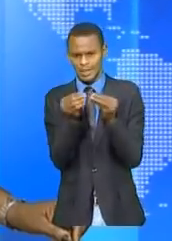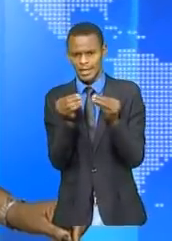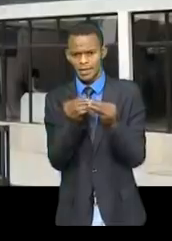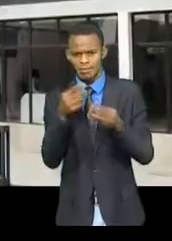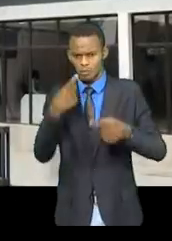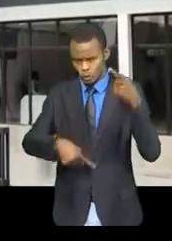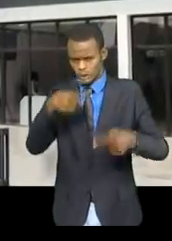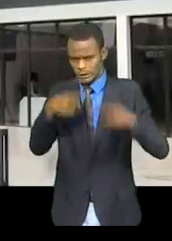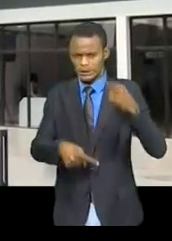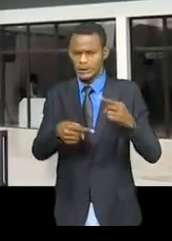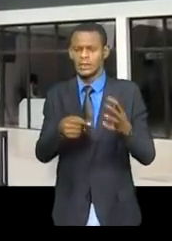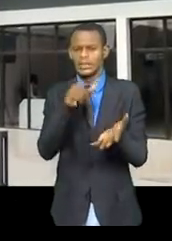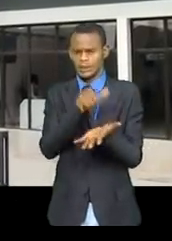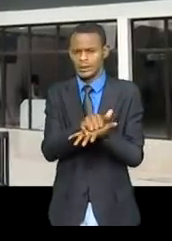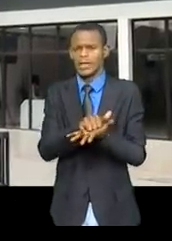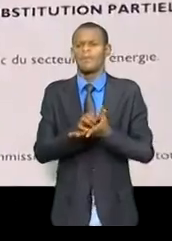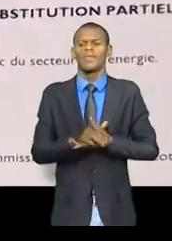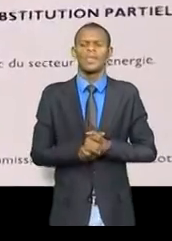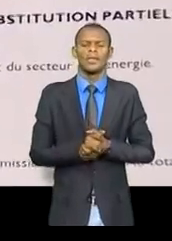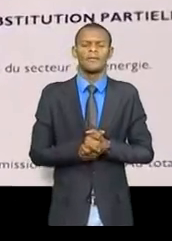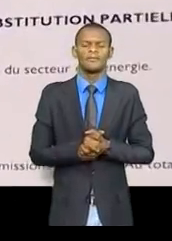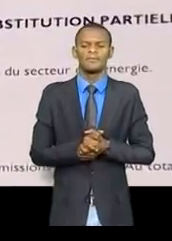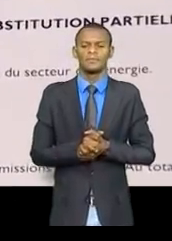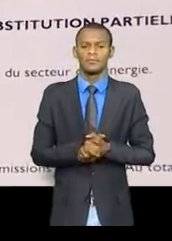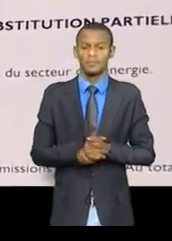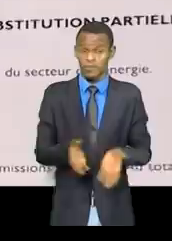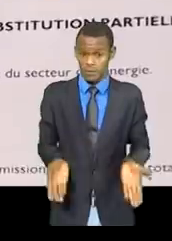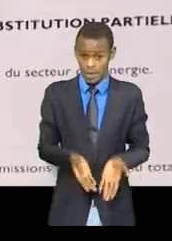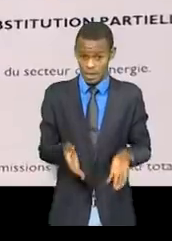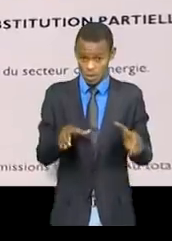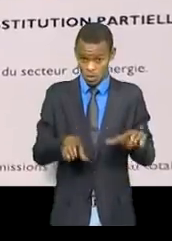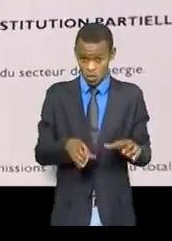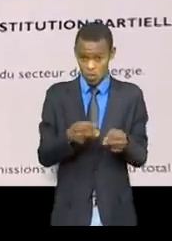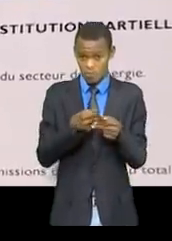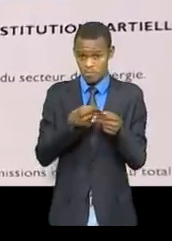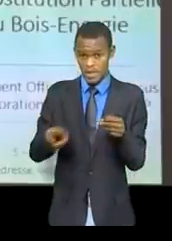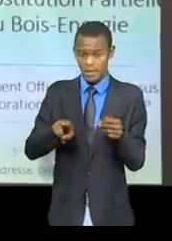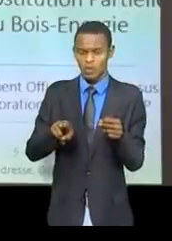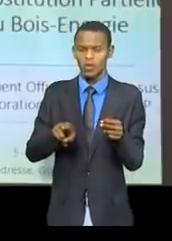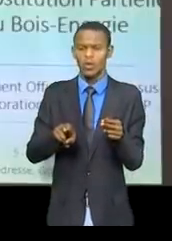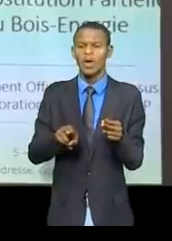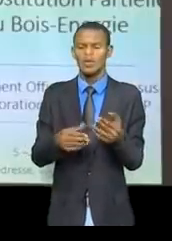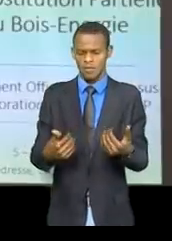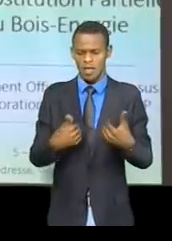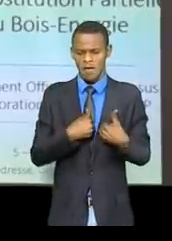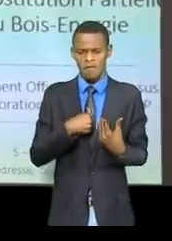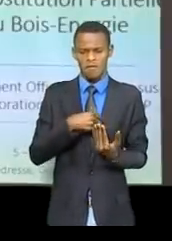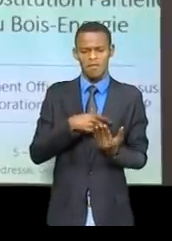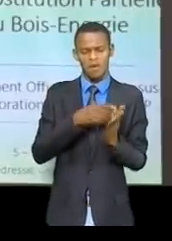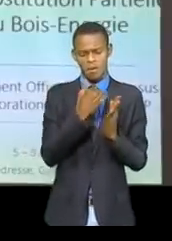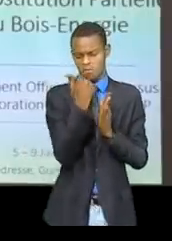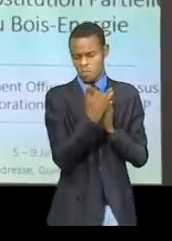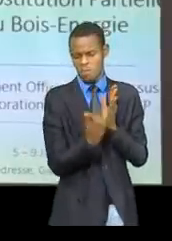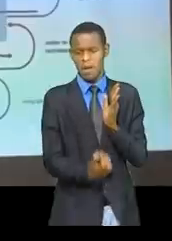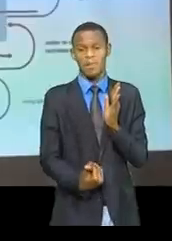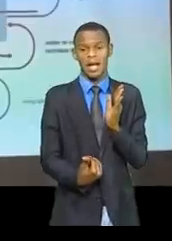reportage. La RDC va bientôt disposer d'une politique nationale de l'énergie et de stratégie de cuisson propre, un programme du